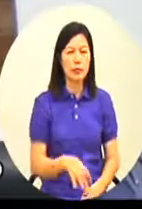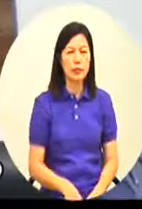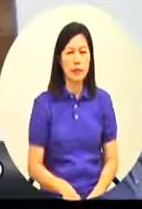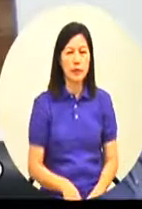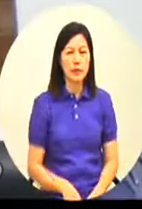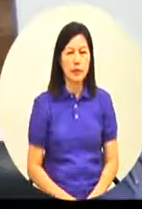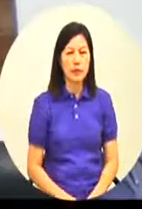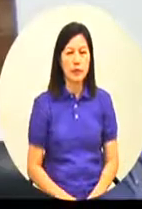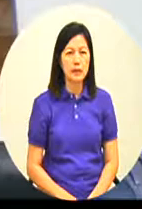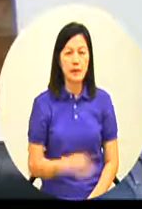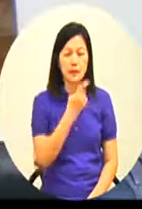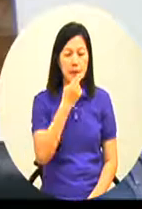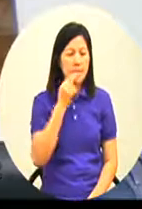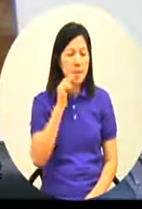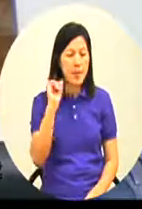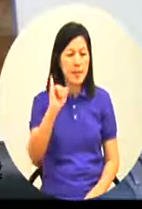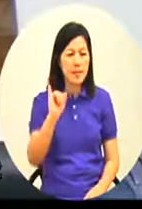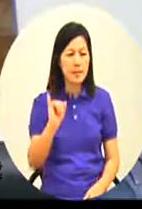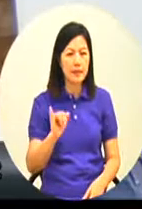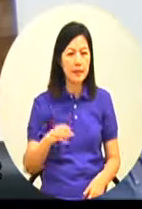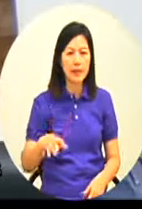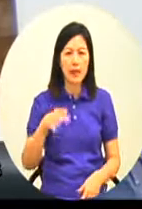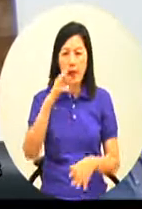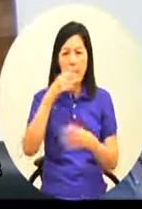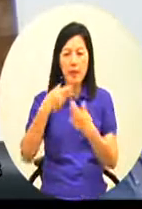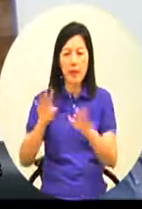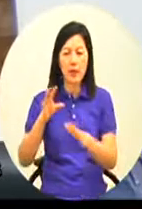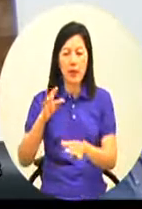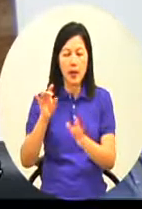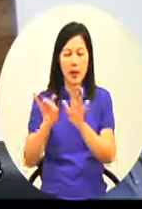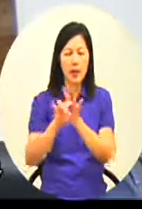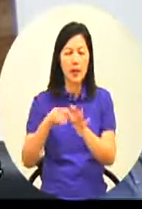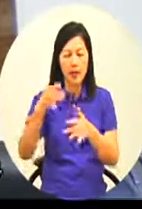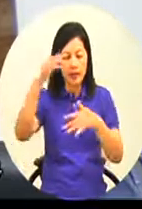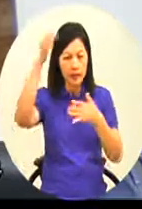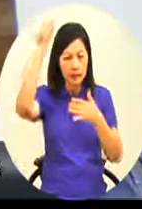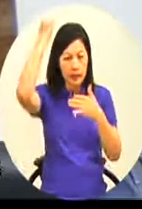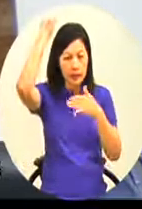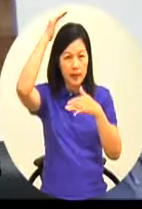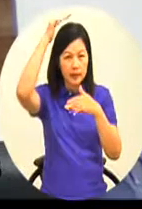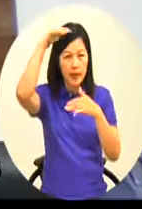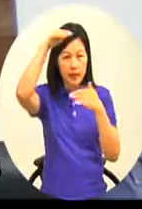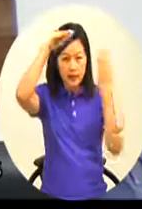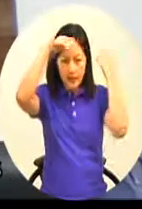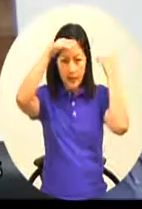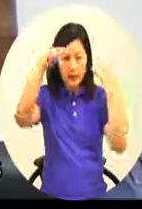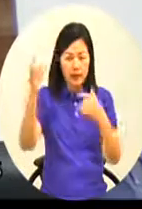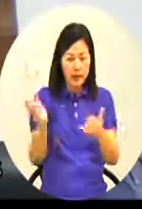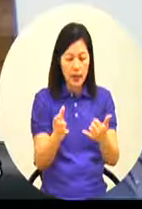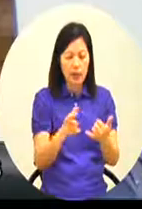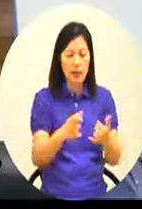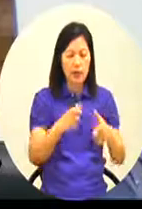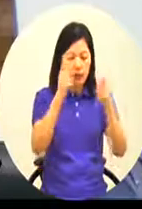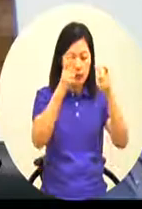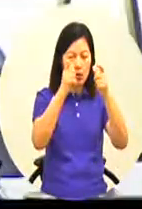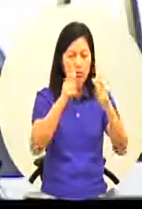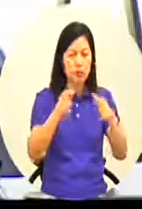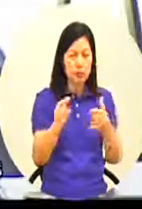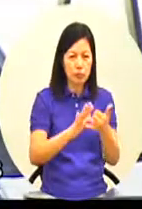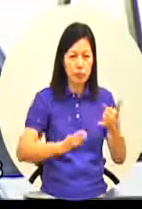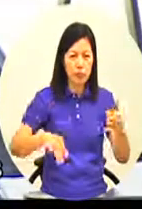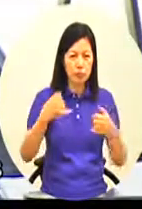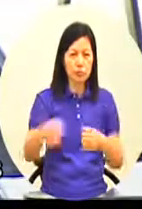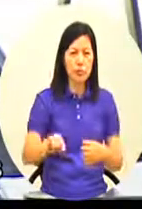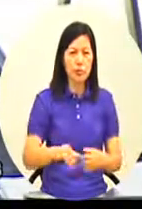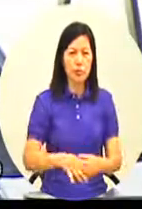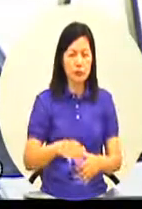基台风呢跟莫兰蒂台风呢，这一次呢，高雄重创啊，哈，所有我们的市府同仁，甚